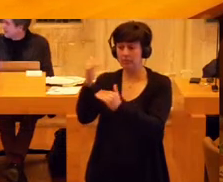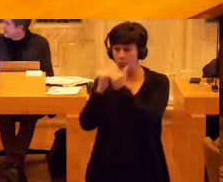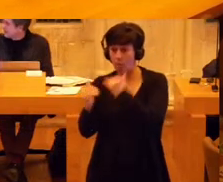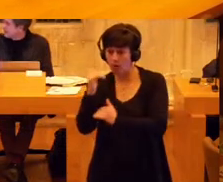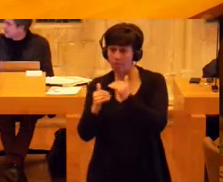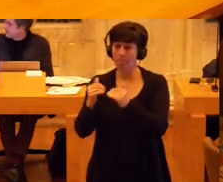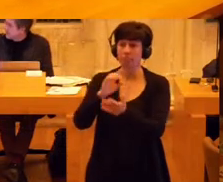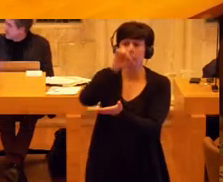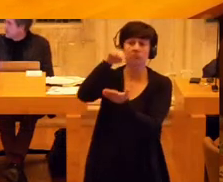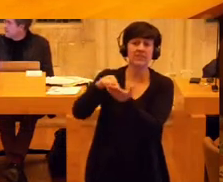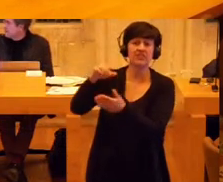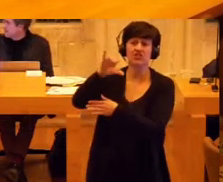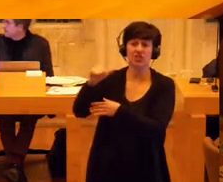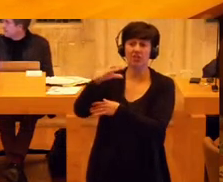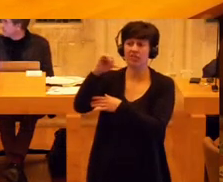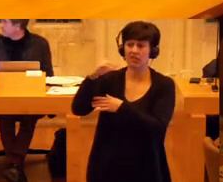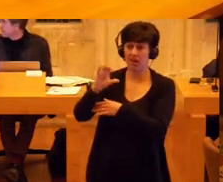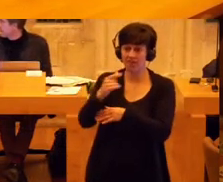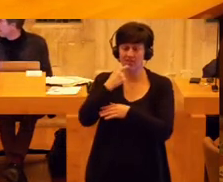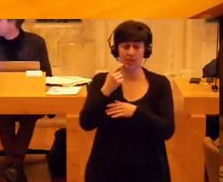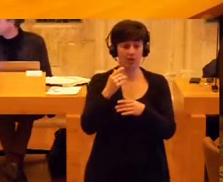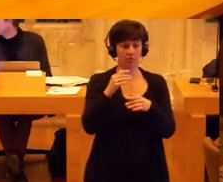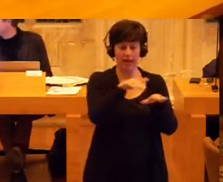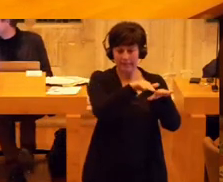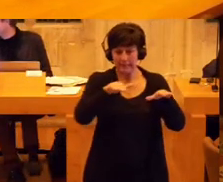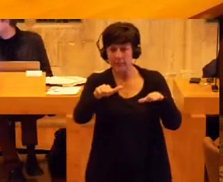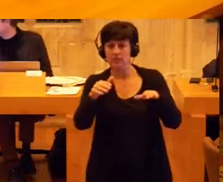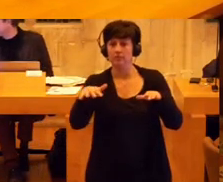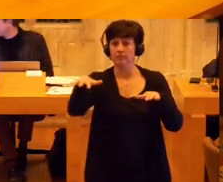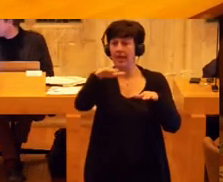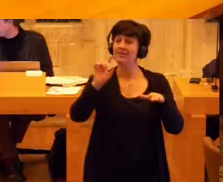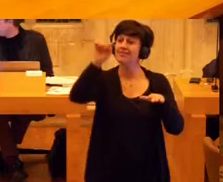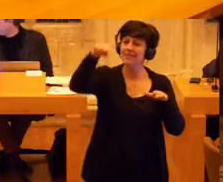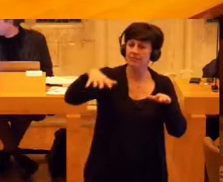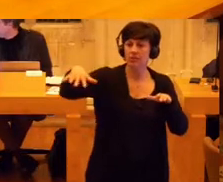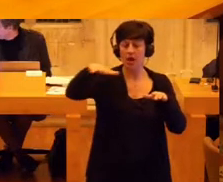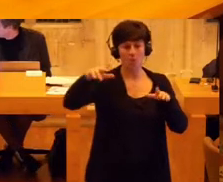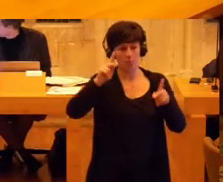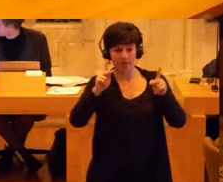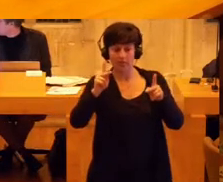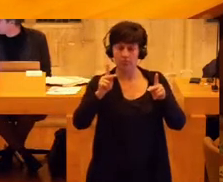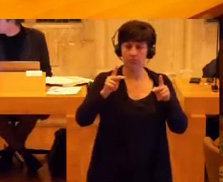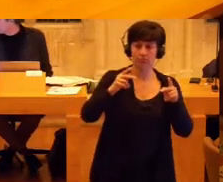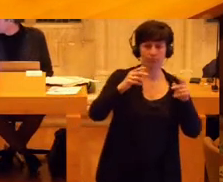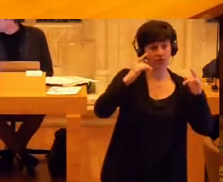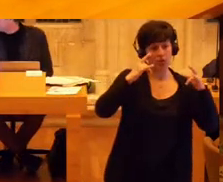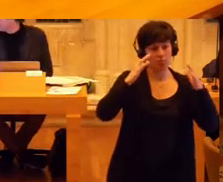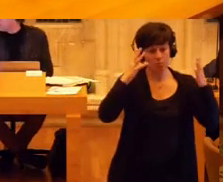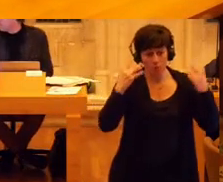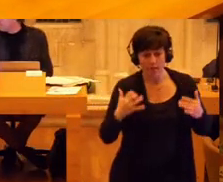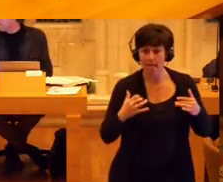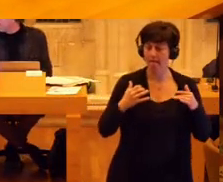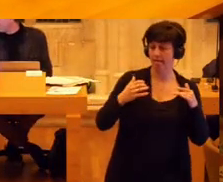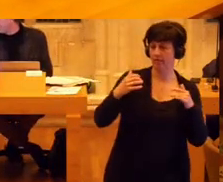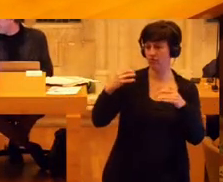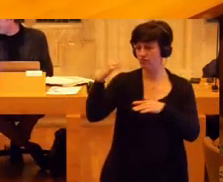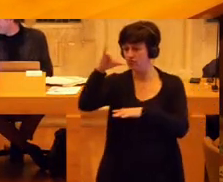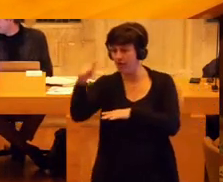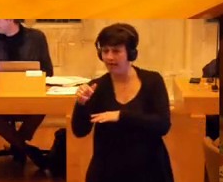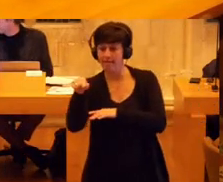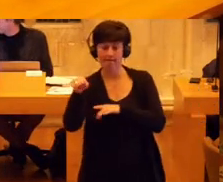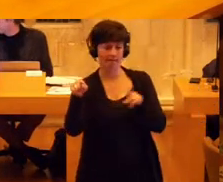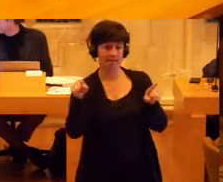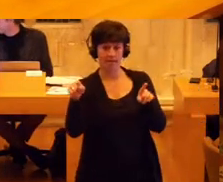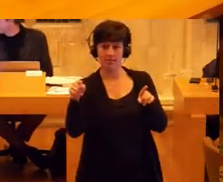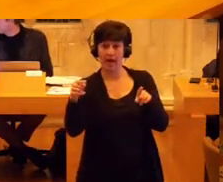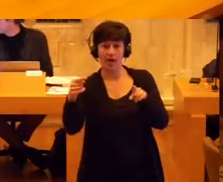commercial Molière sur l'intérieur du site Jacquard, d'avoir une entrée qui donne directement depuis Jacquard vers